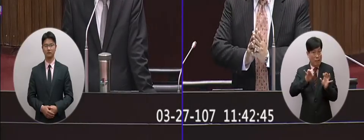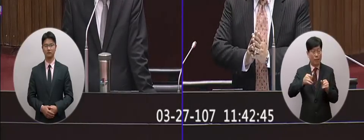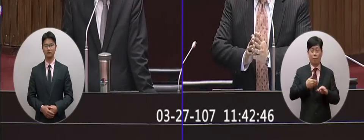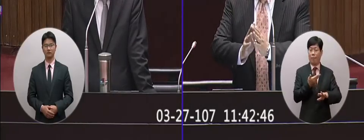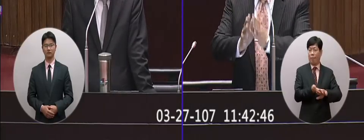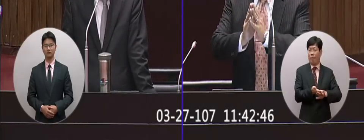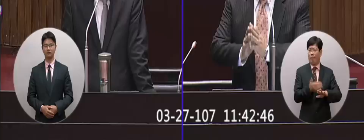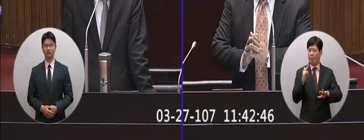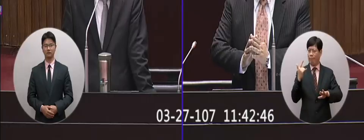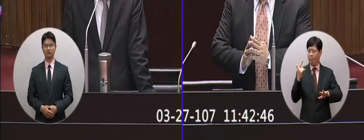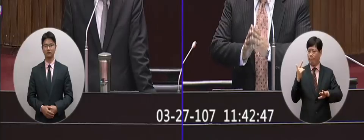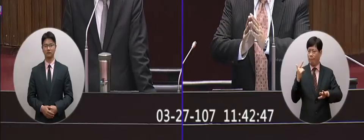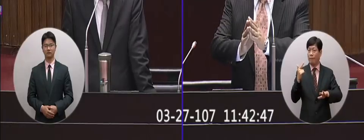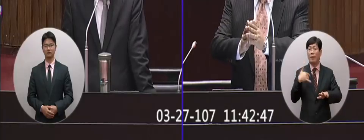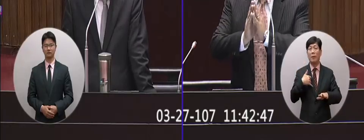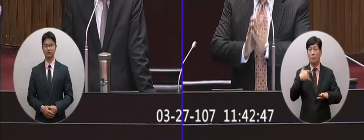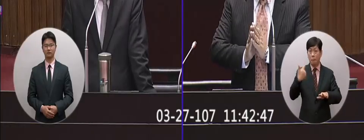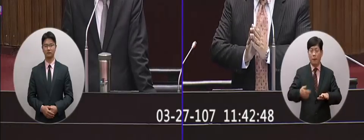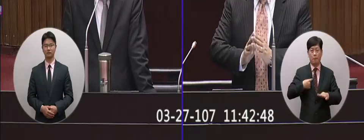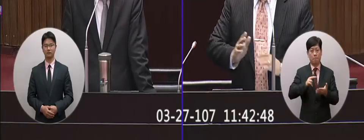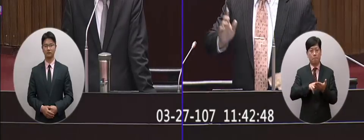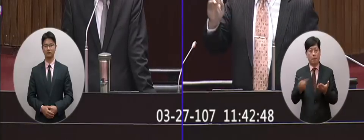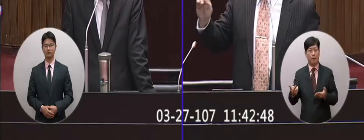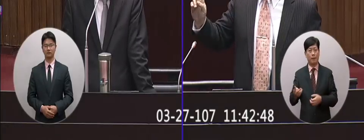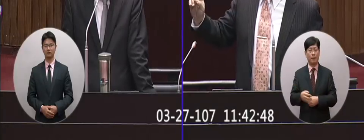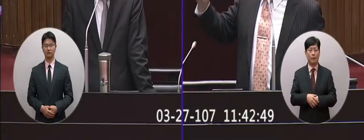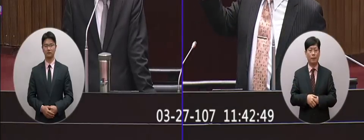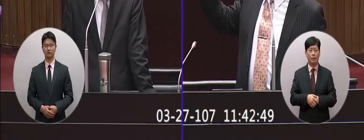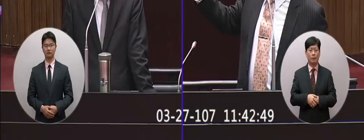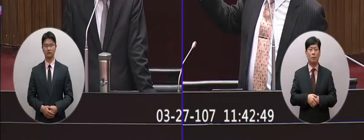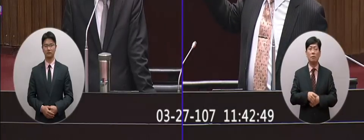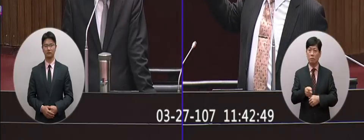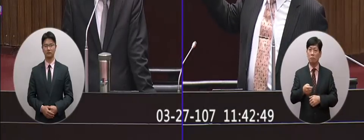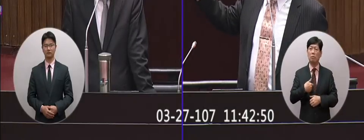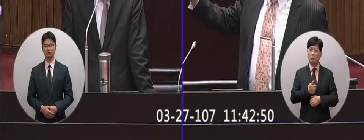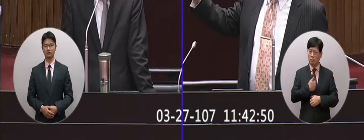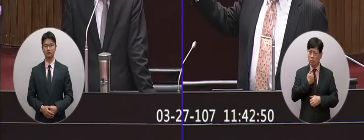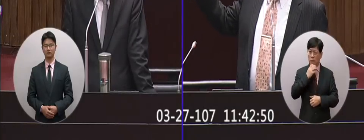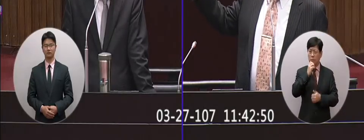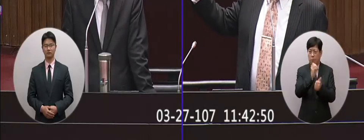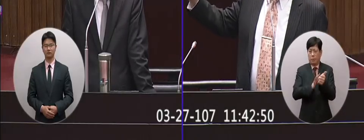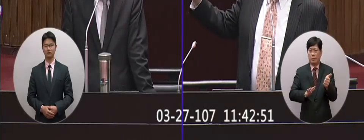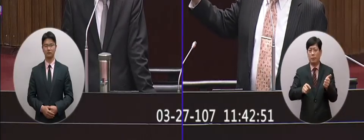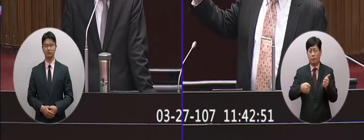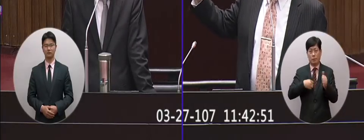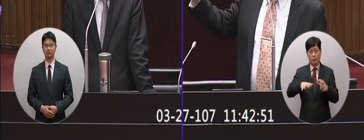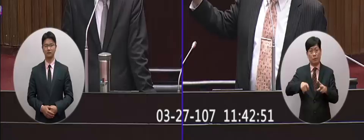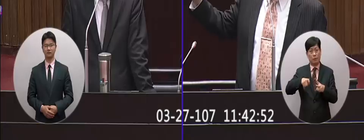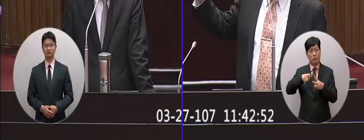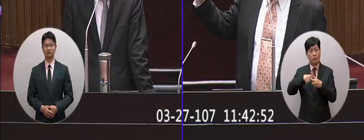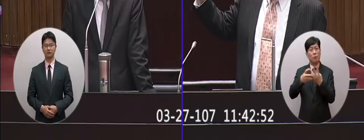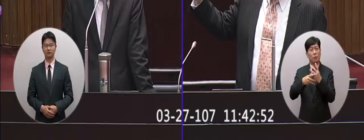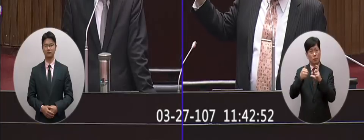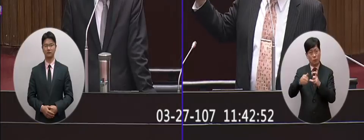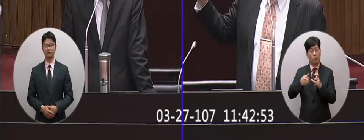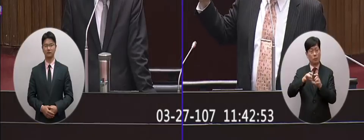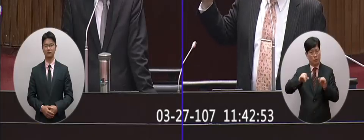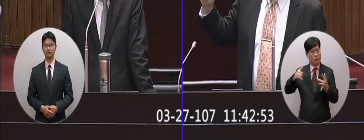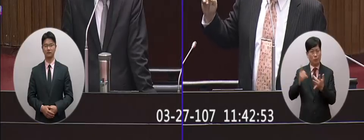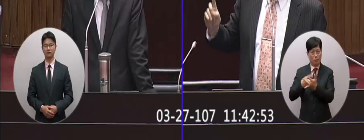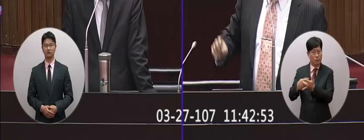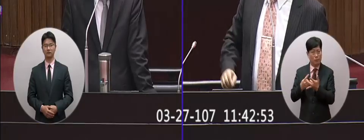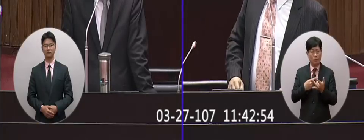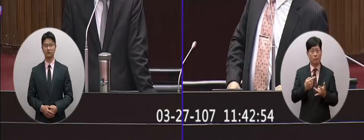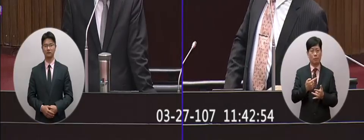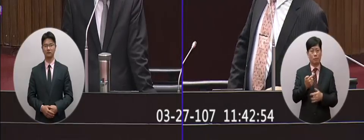够坑嘞，啊坑够久嘞，我就来改变，好，所以这个情形实在是造成我们工业区缺地很重要的一